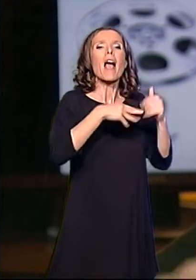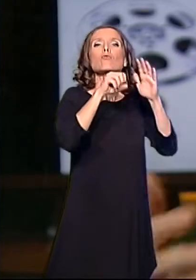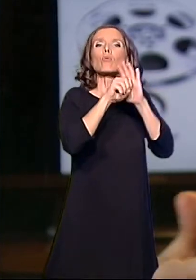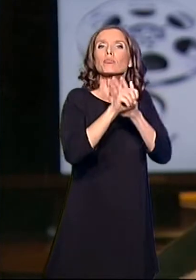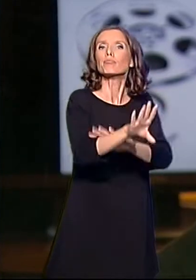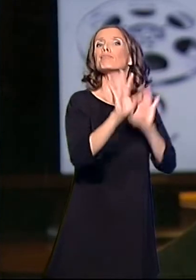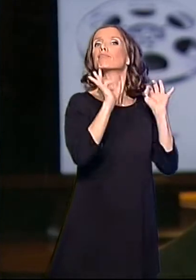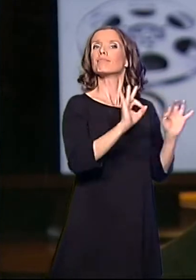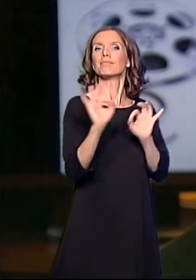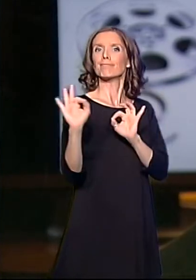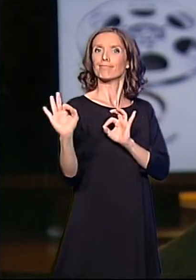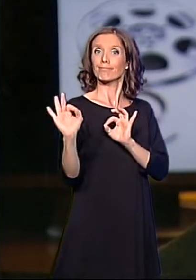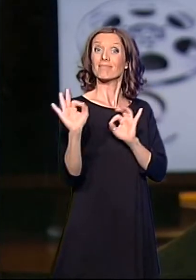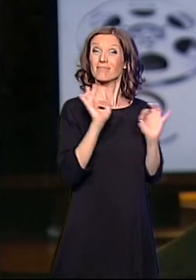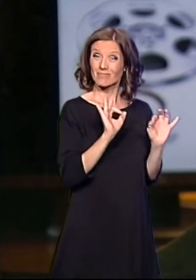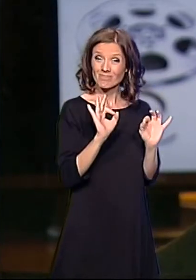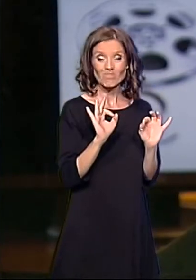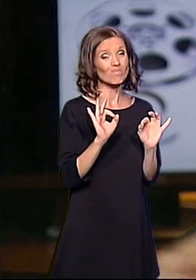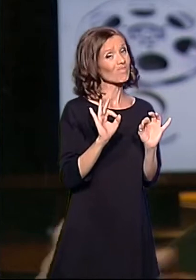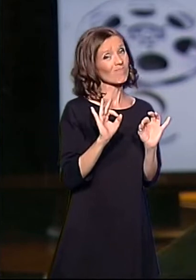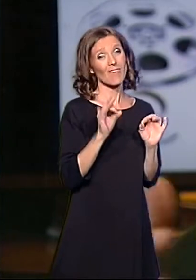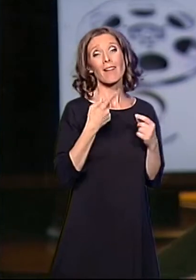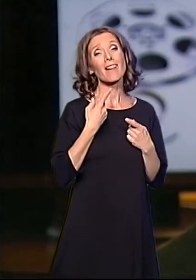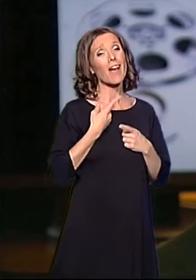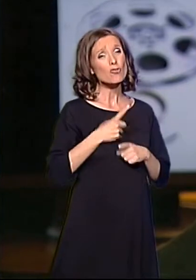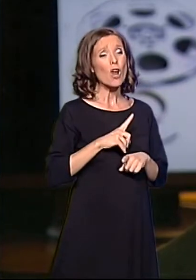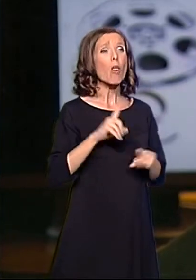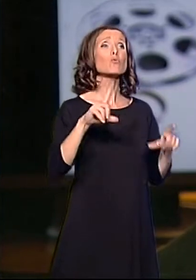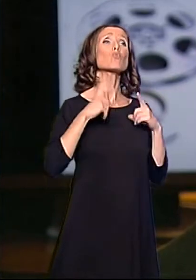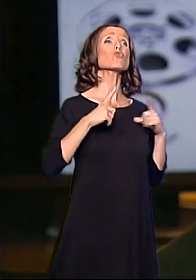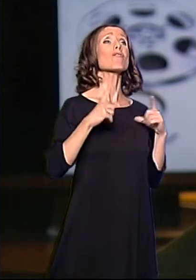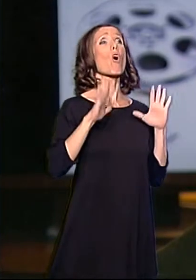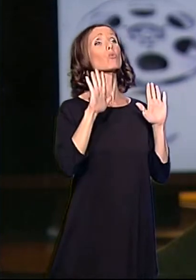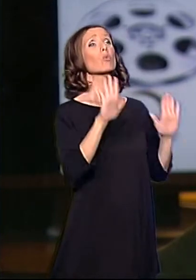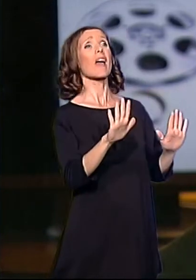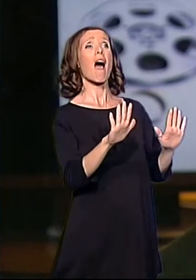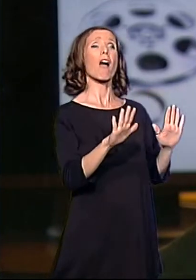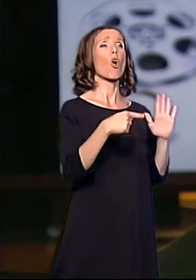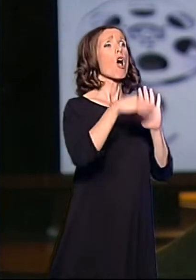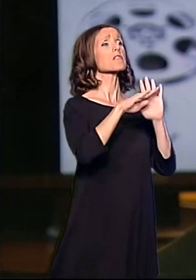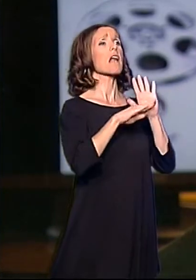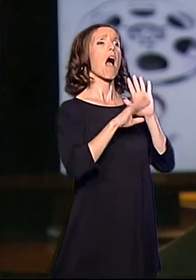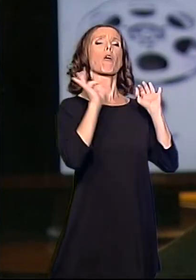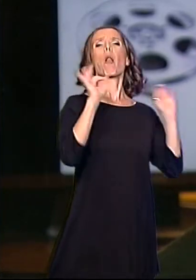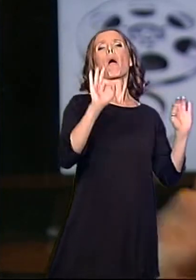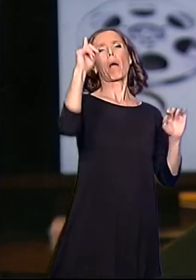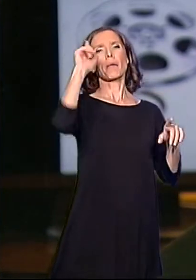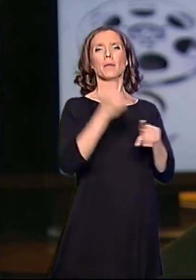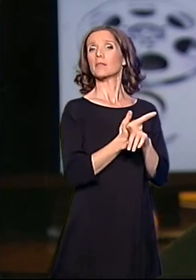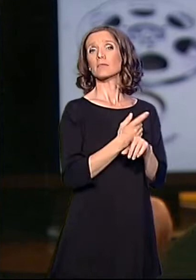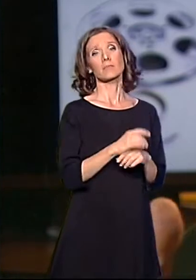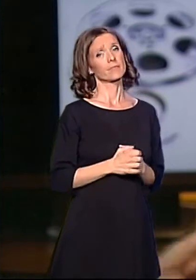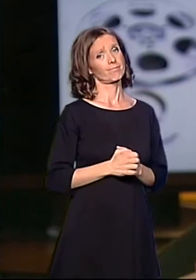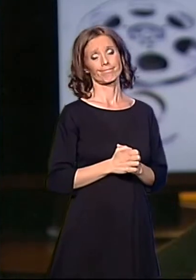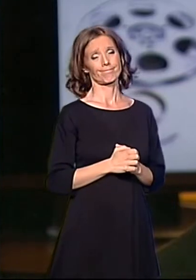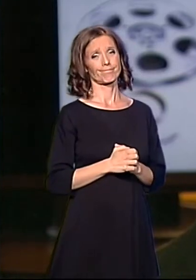Nažalost, vrlo često život demantuje te apstraktne ideje pravde, i